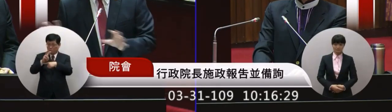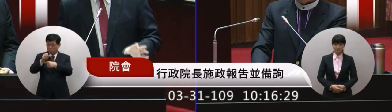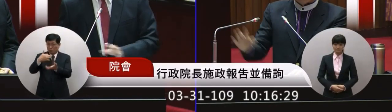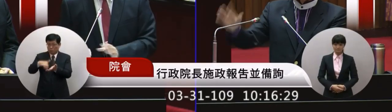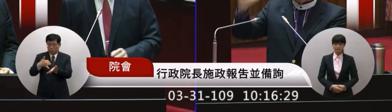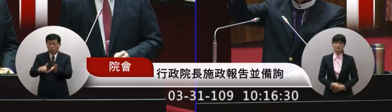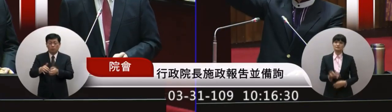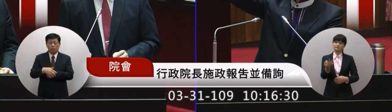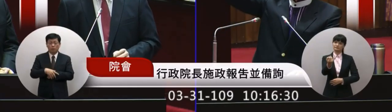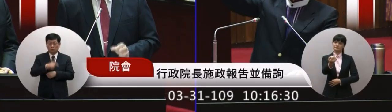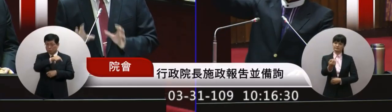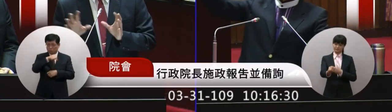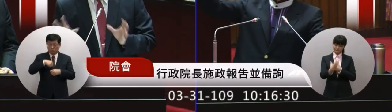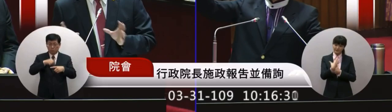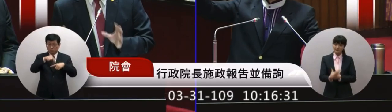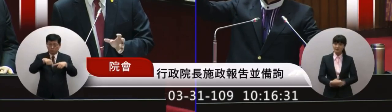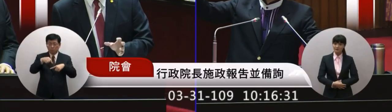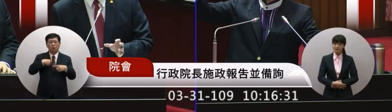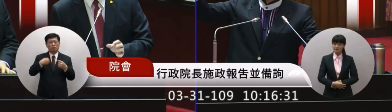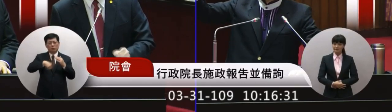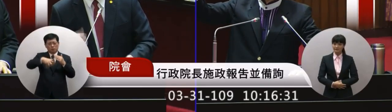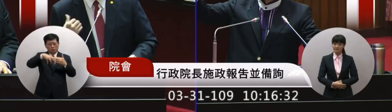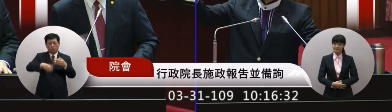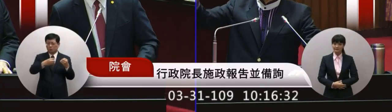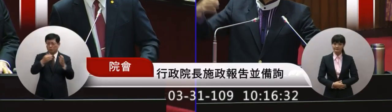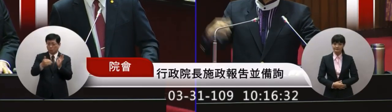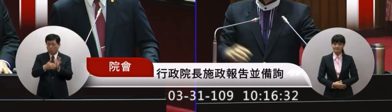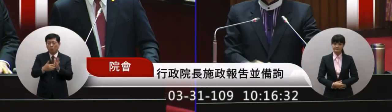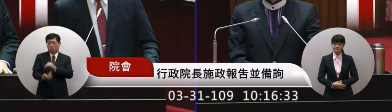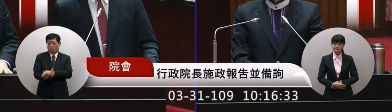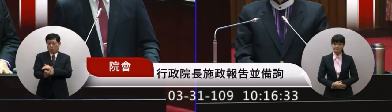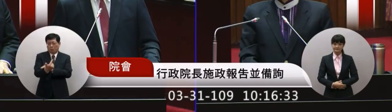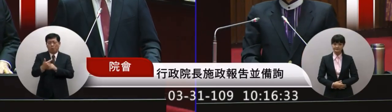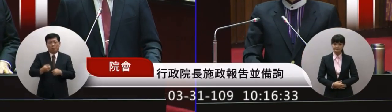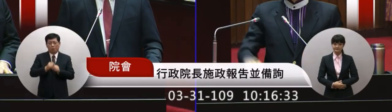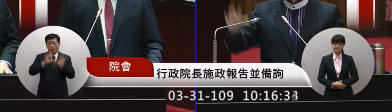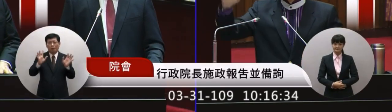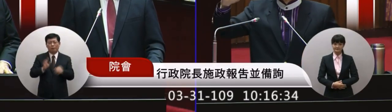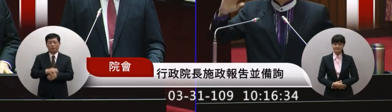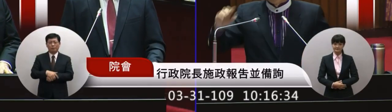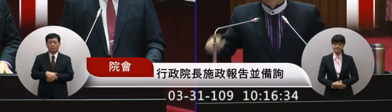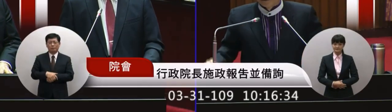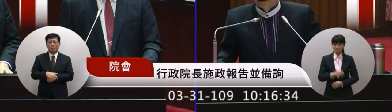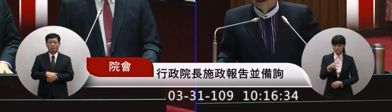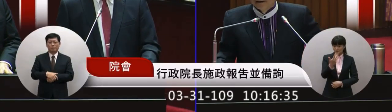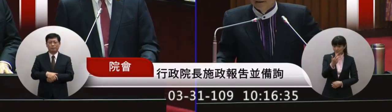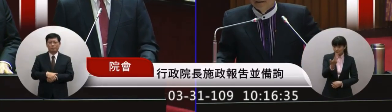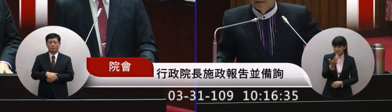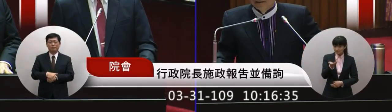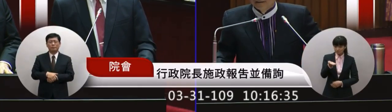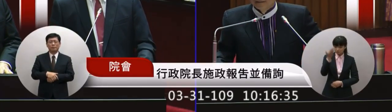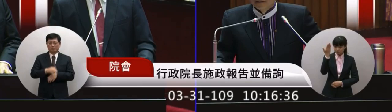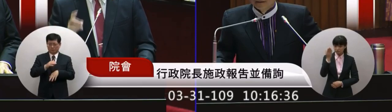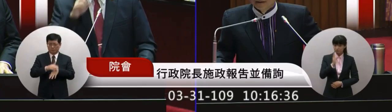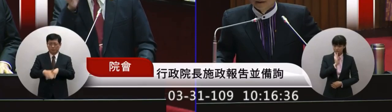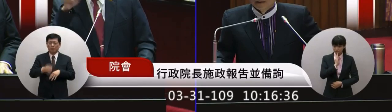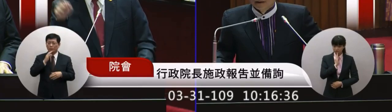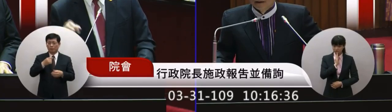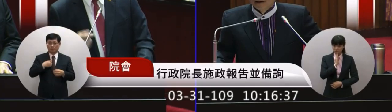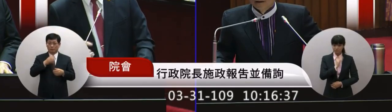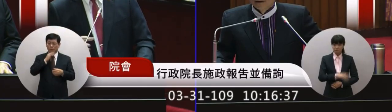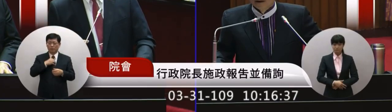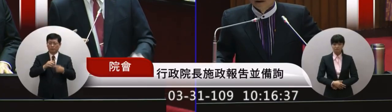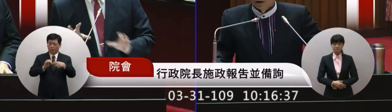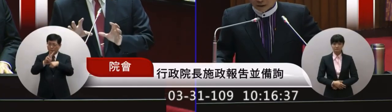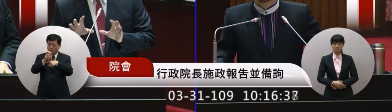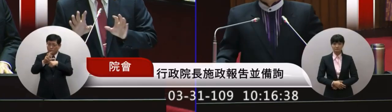25%， 啊，我的资金，啊，总价上限， 这段伊的谈了，我的资金来些，吼， 比800多吧。 应该是